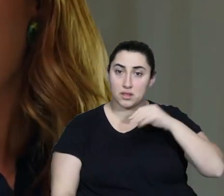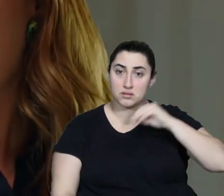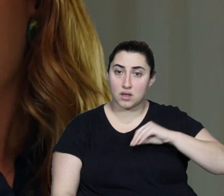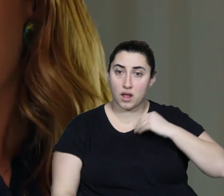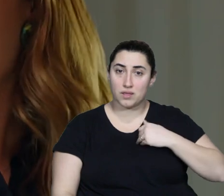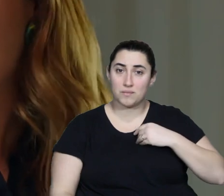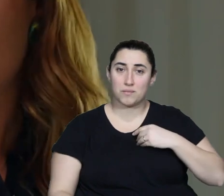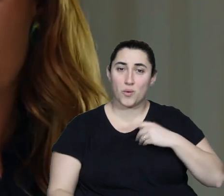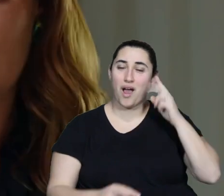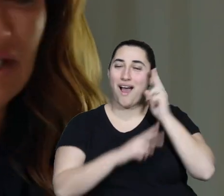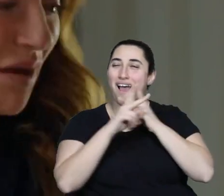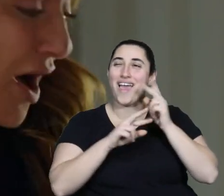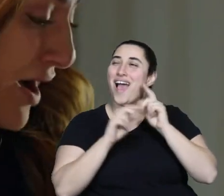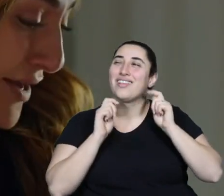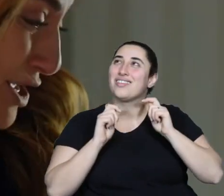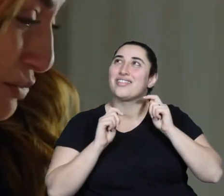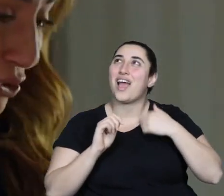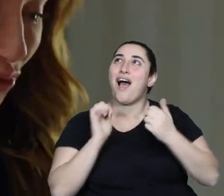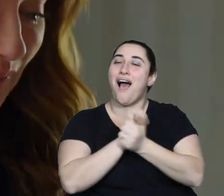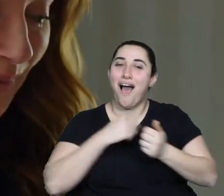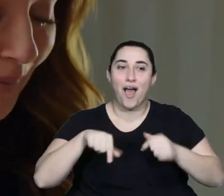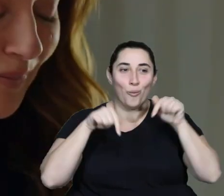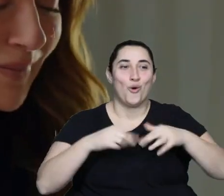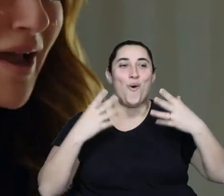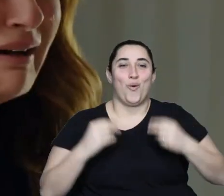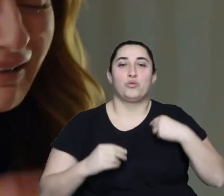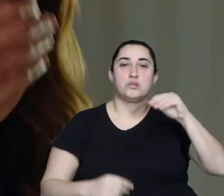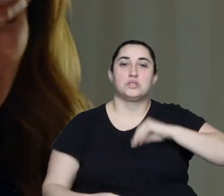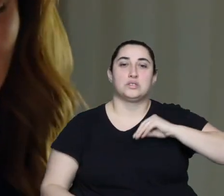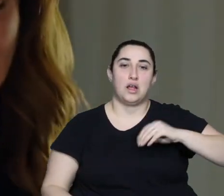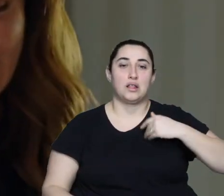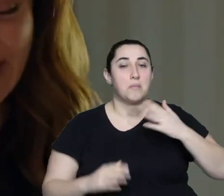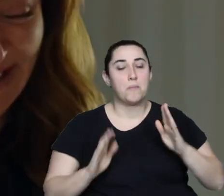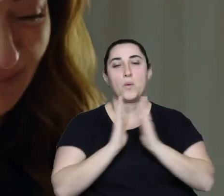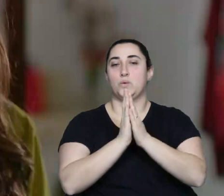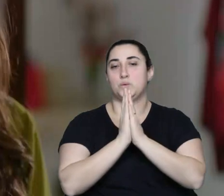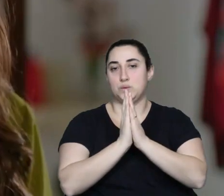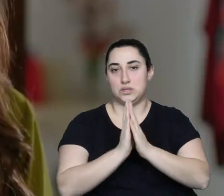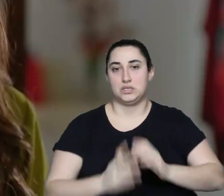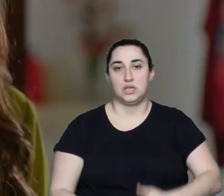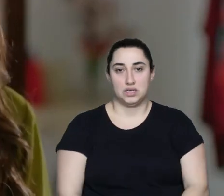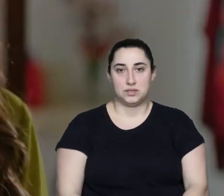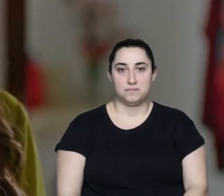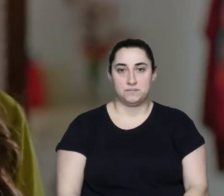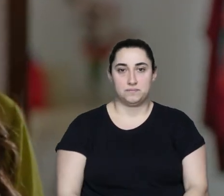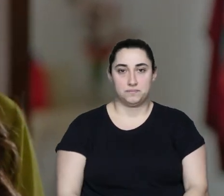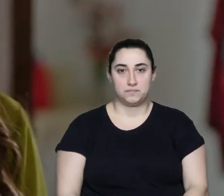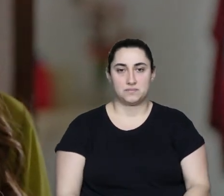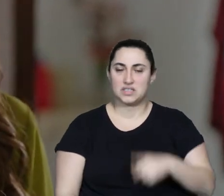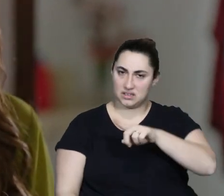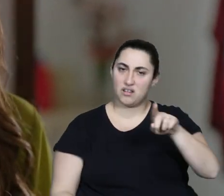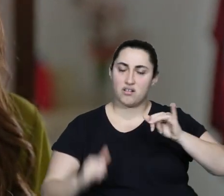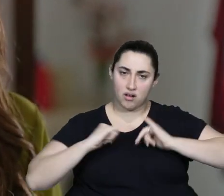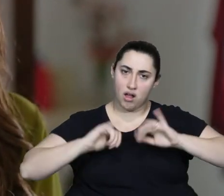Sandım ki o hayalini kurduğum muhteşem aileyi buldum. Ama özür dilerim. Rahat